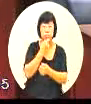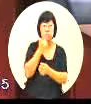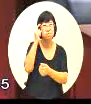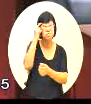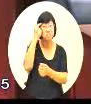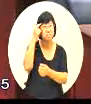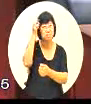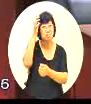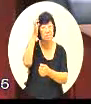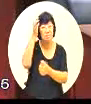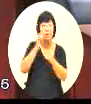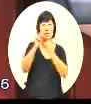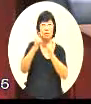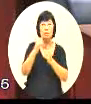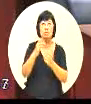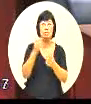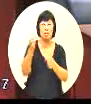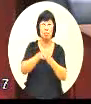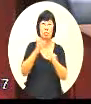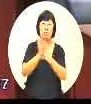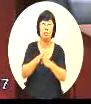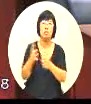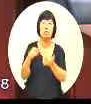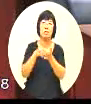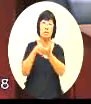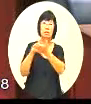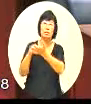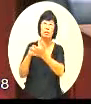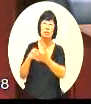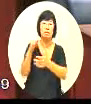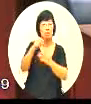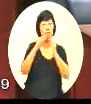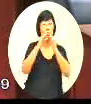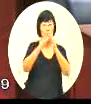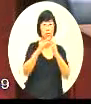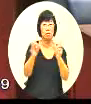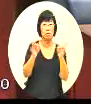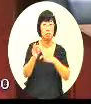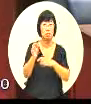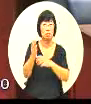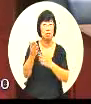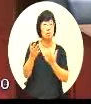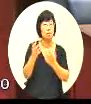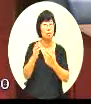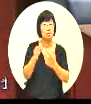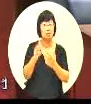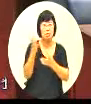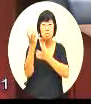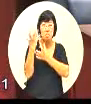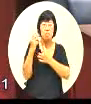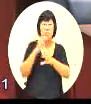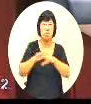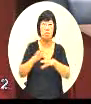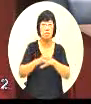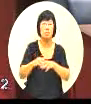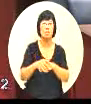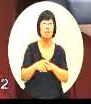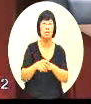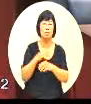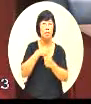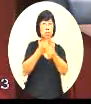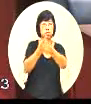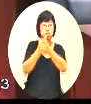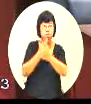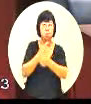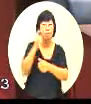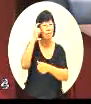来高雄的每一个人都是只是来领补助，那这个城市财政负担会很大。我们应该是吸引要来创